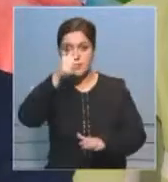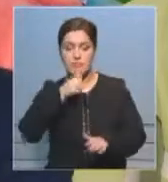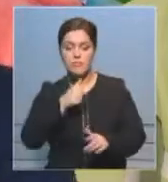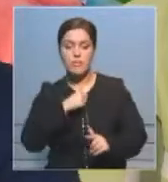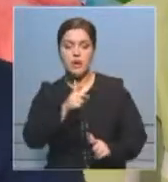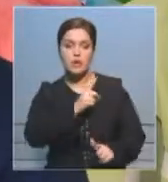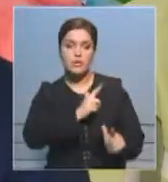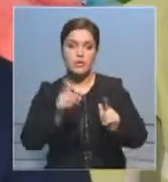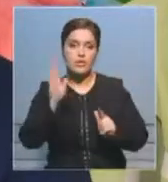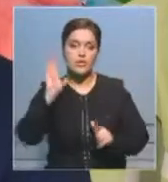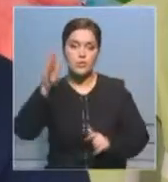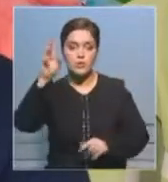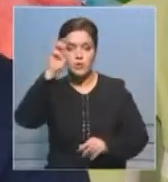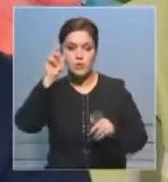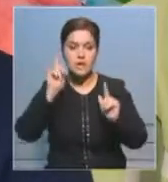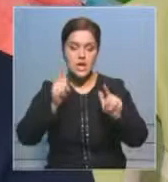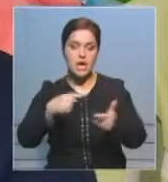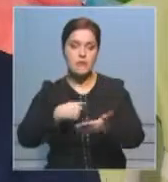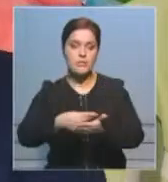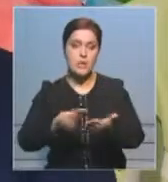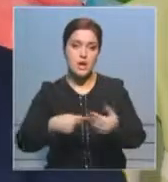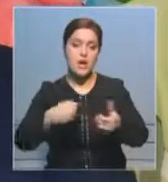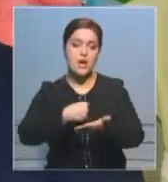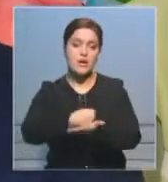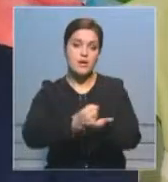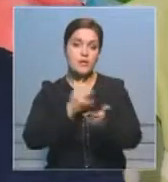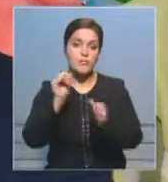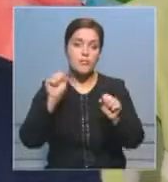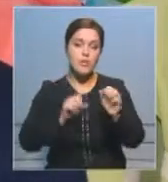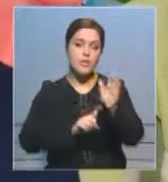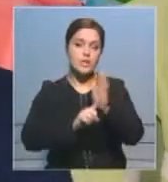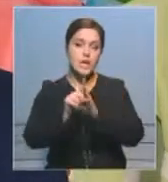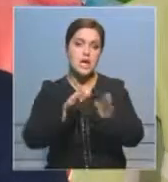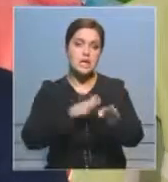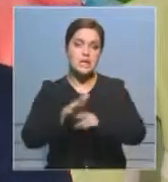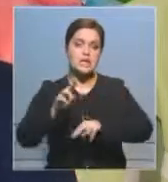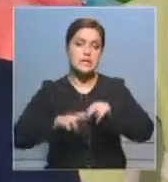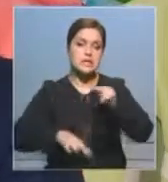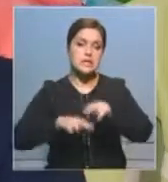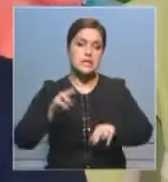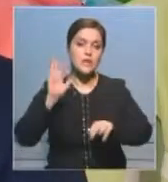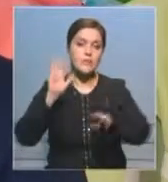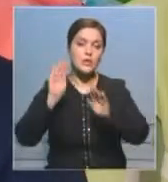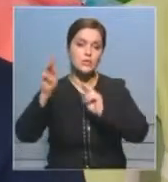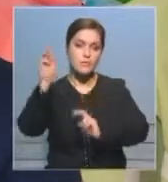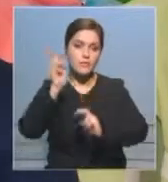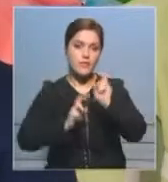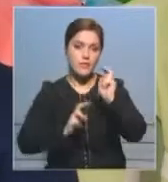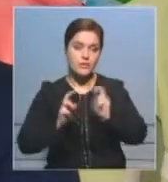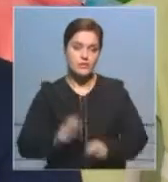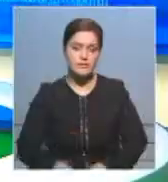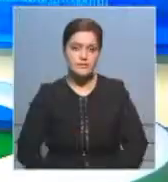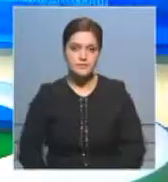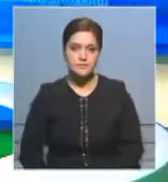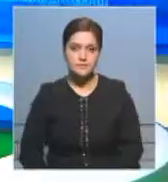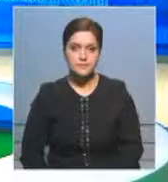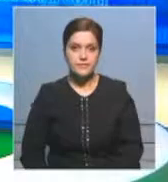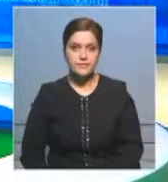готово и пройдет государству экспертизу и можно будет приступить к реализации строительства инфраструктуры 2 парка